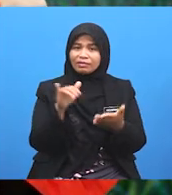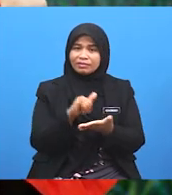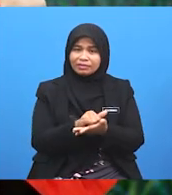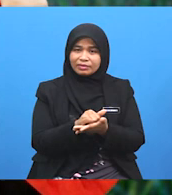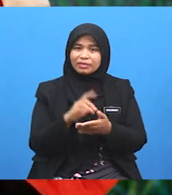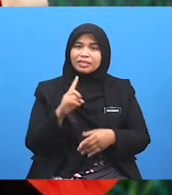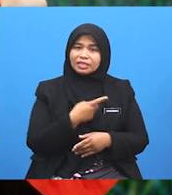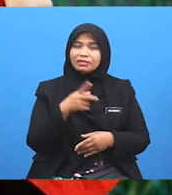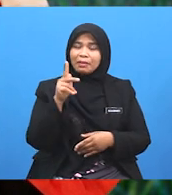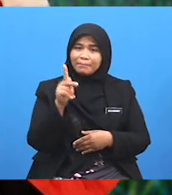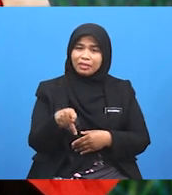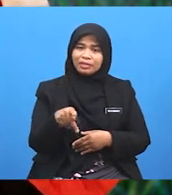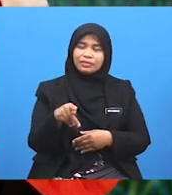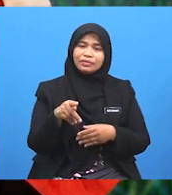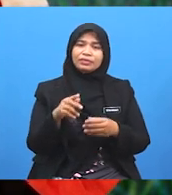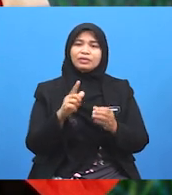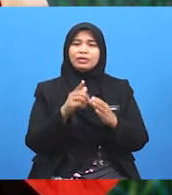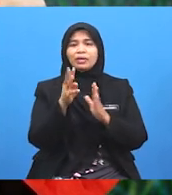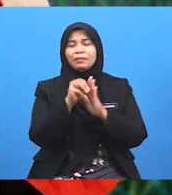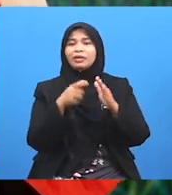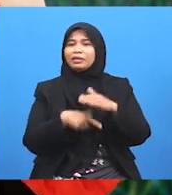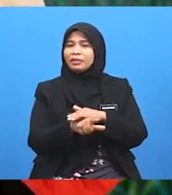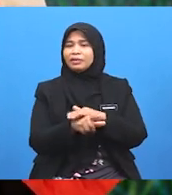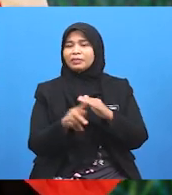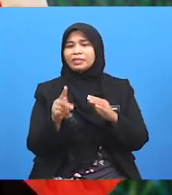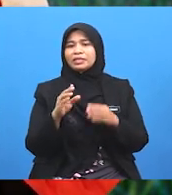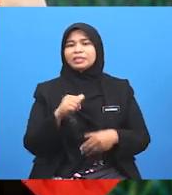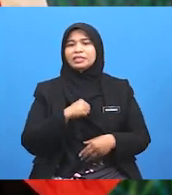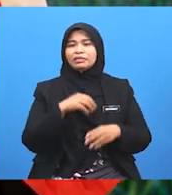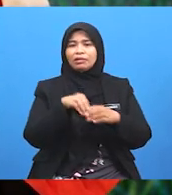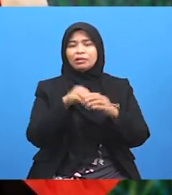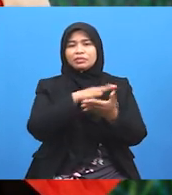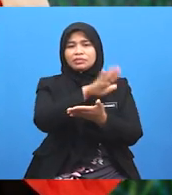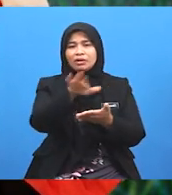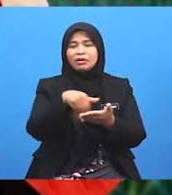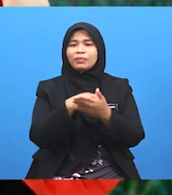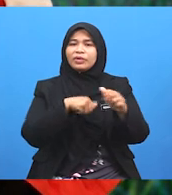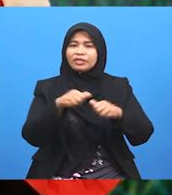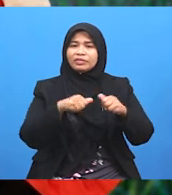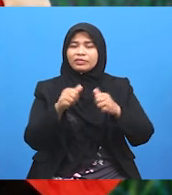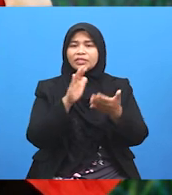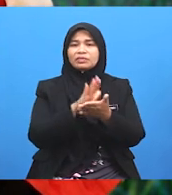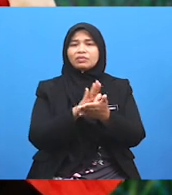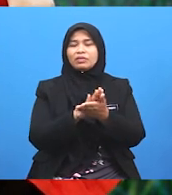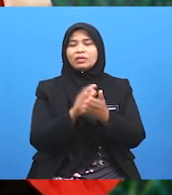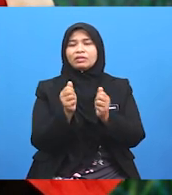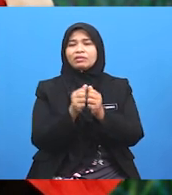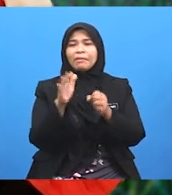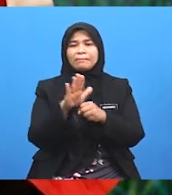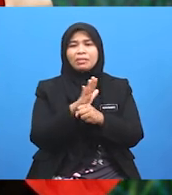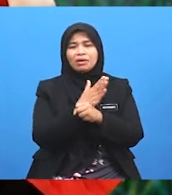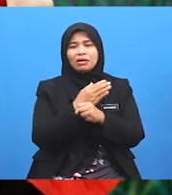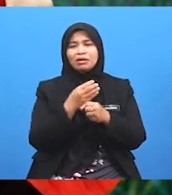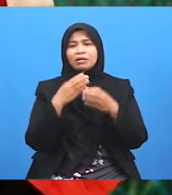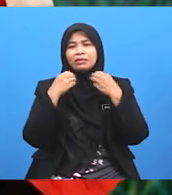itu, kita perlu melibatkan diri dalam segala aktiviti sekolah dengan